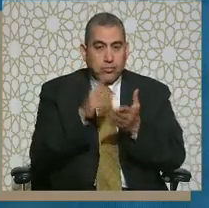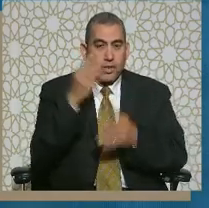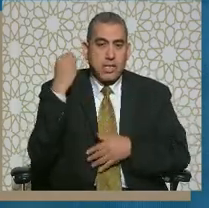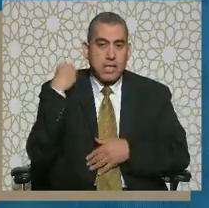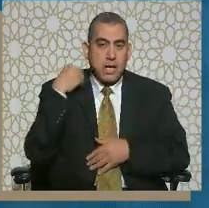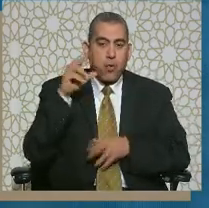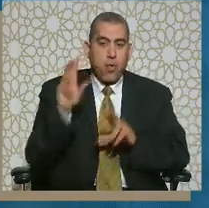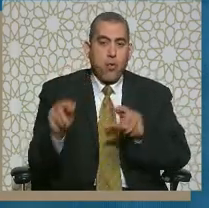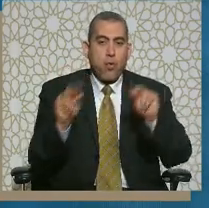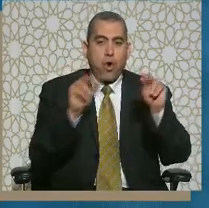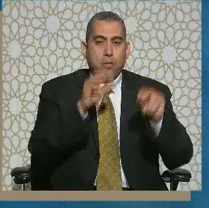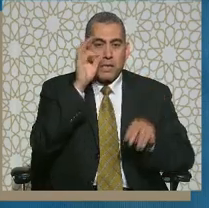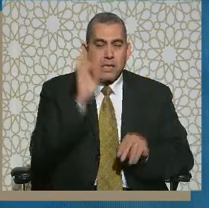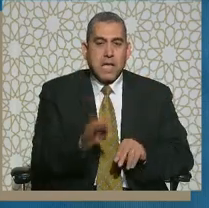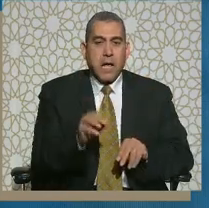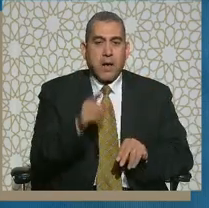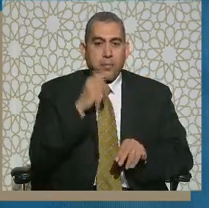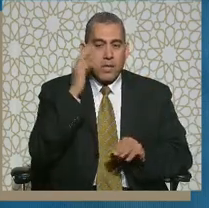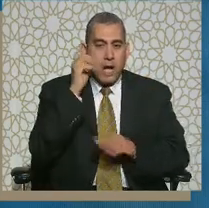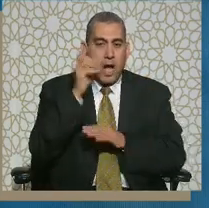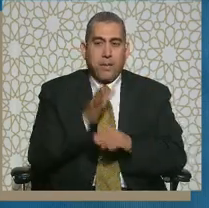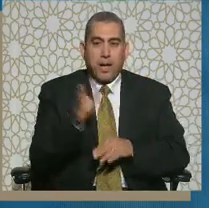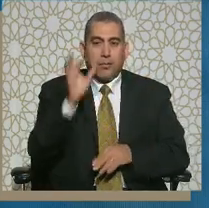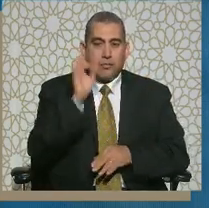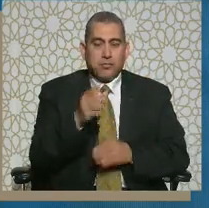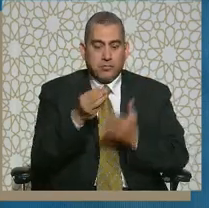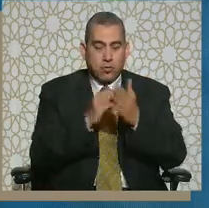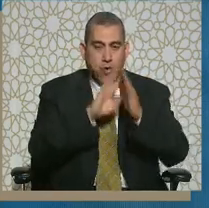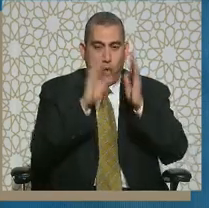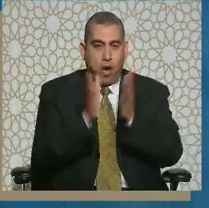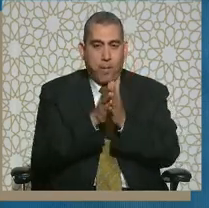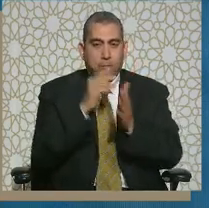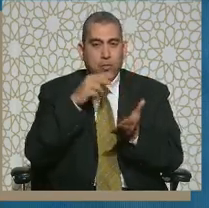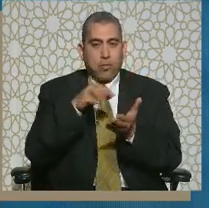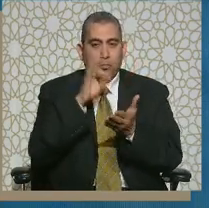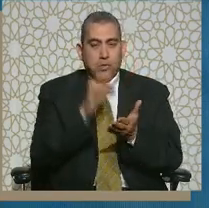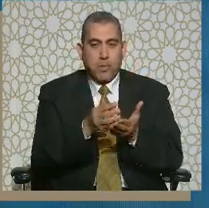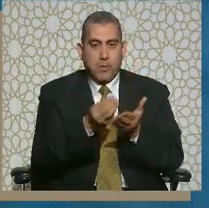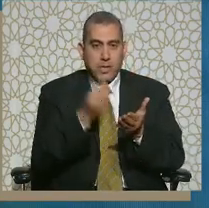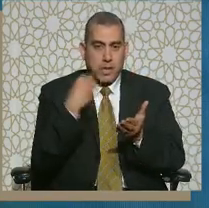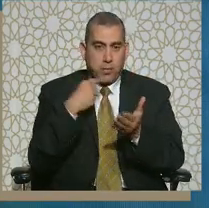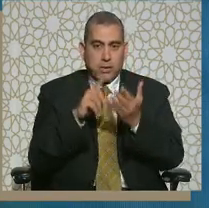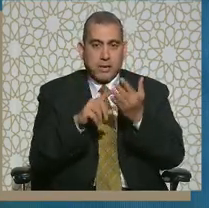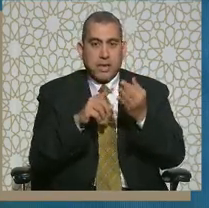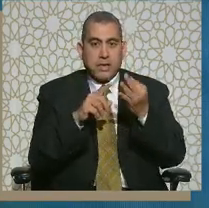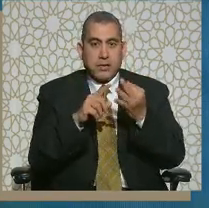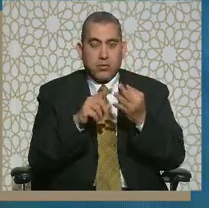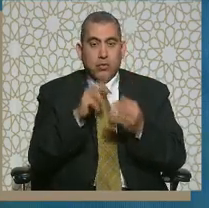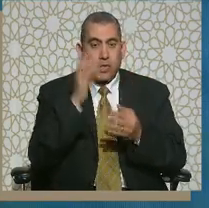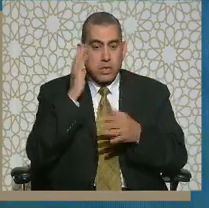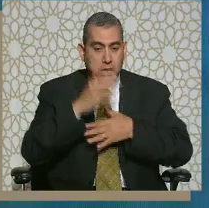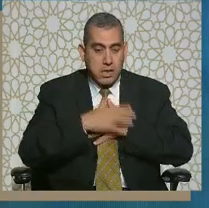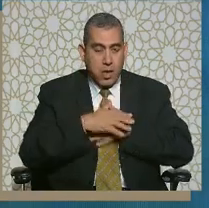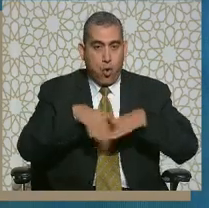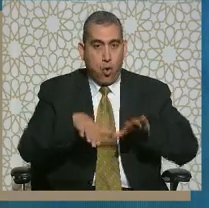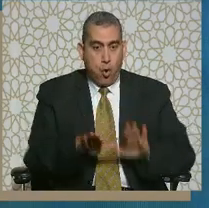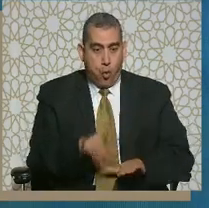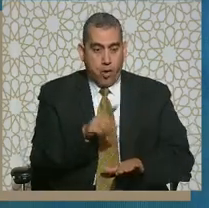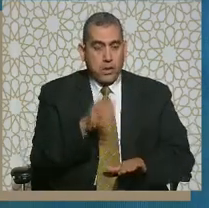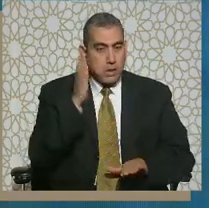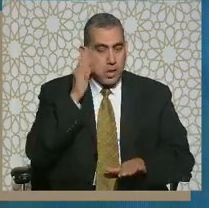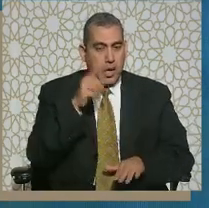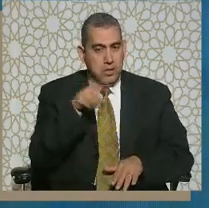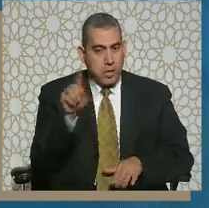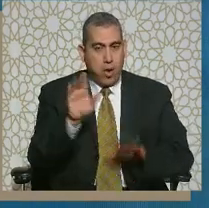ثوابه صحيح مقيم فانت خلاص ان شاء الله يكتب لك الثواب صحيح مقيم وصلاتك وانت جالسه صلاه